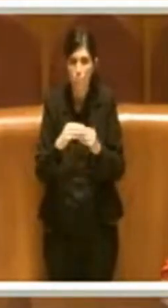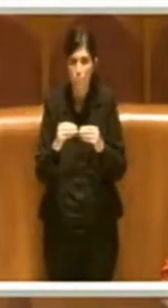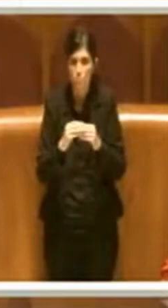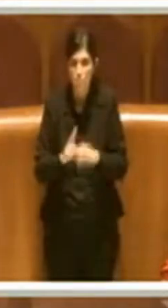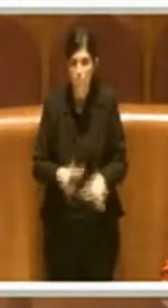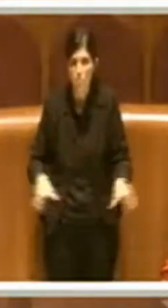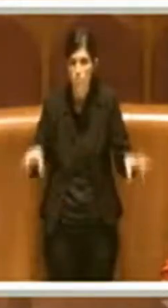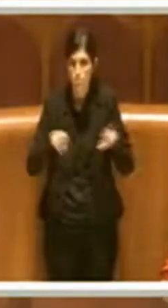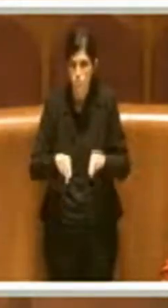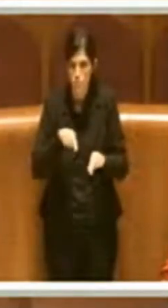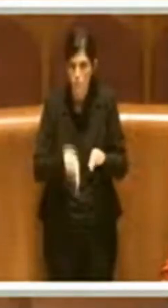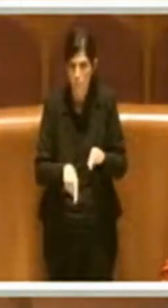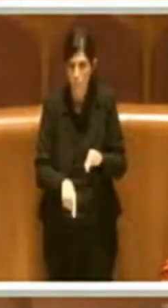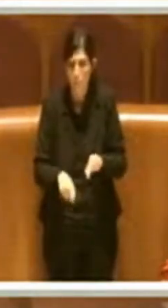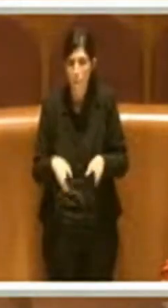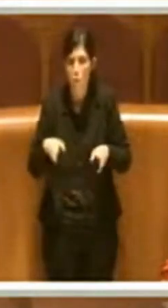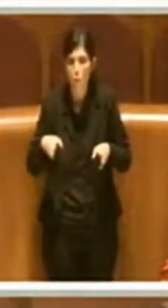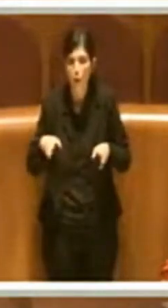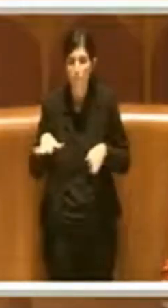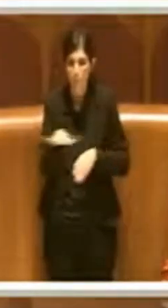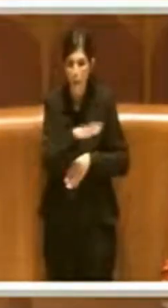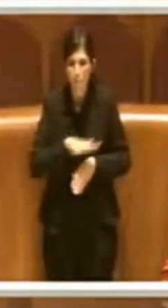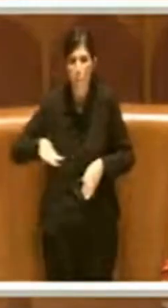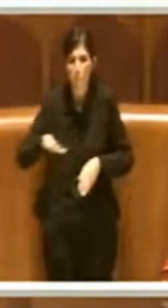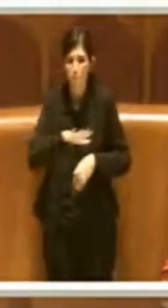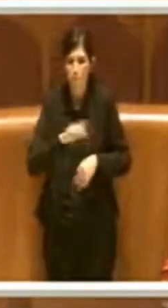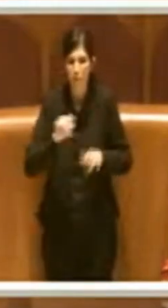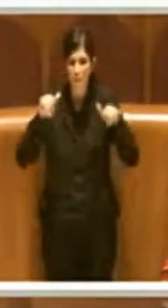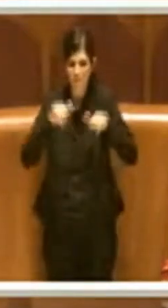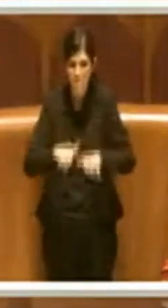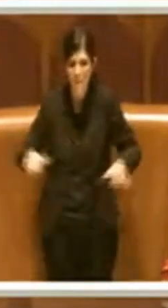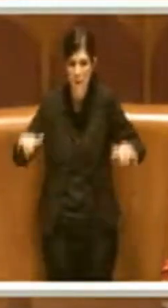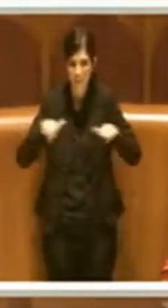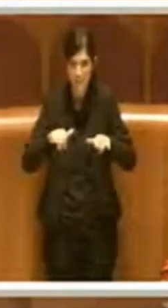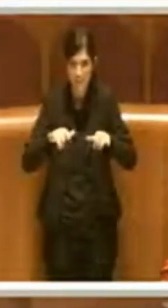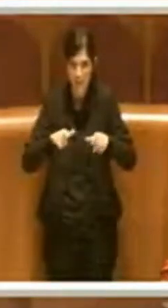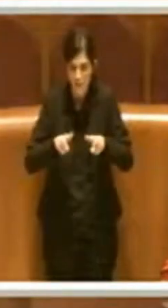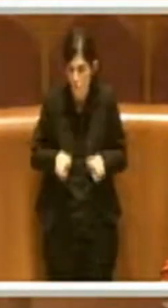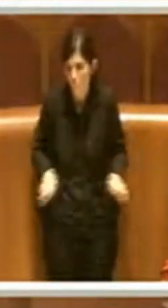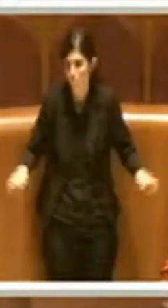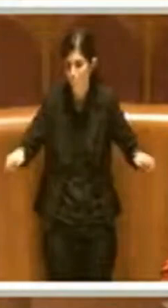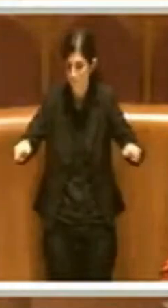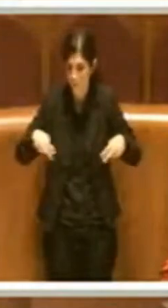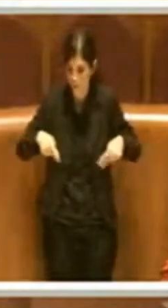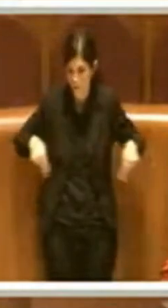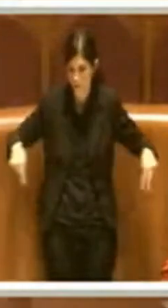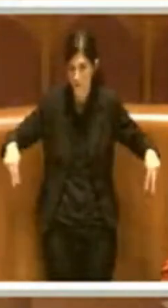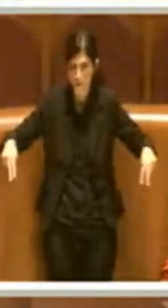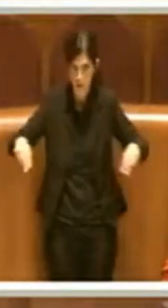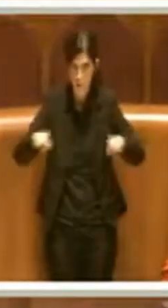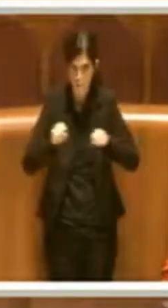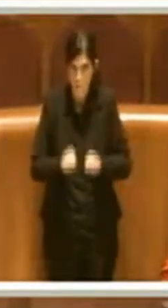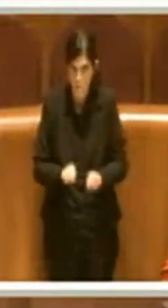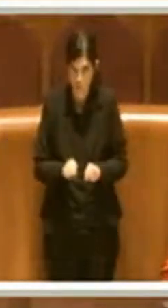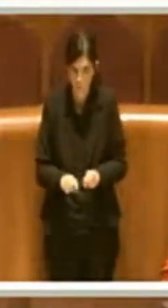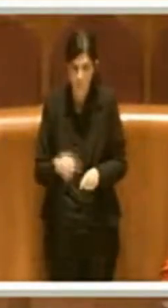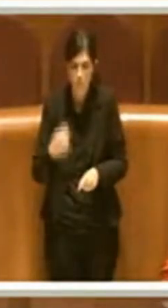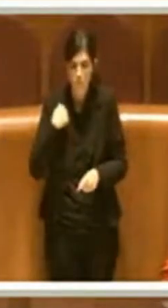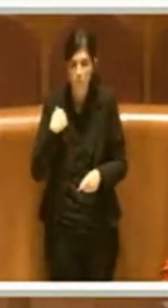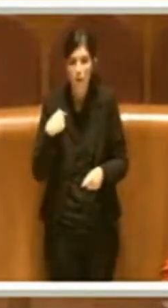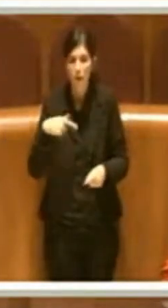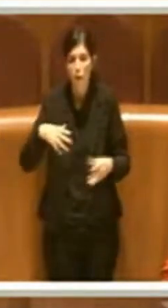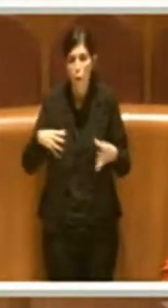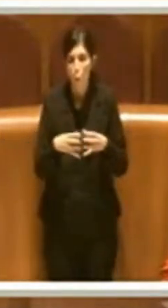futura pedonalizzazione di Piazza Venezia. Quindi ripeto, Presidente, in conclusione, mi scuso se sono andato un pochino oltre, il nostro voto sarà favorevole, però